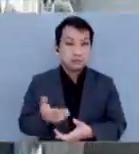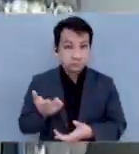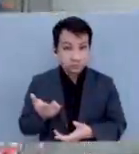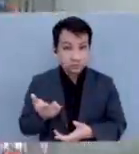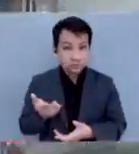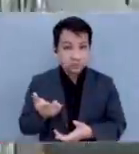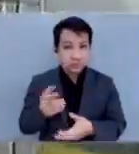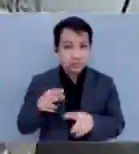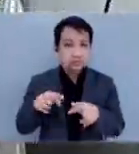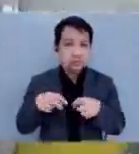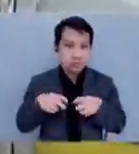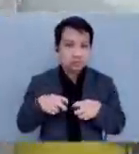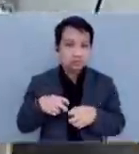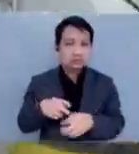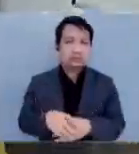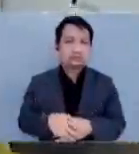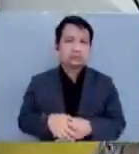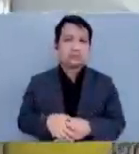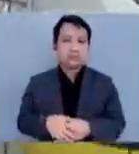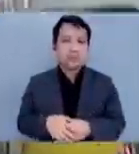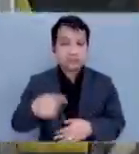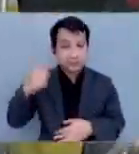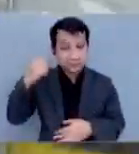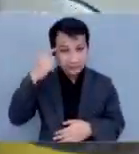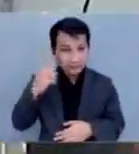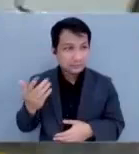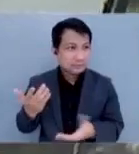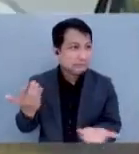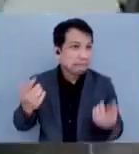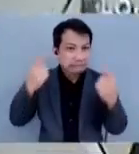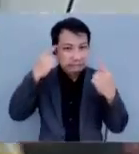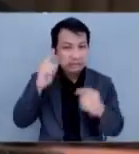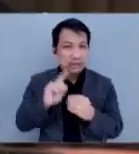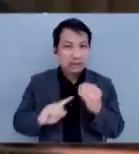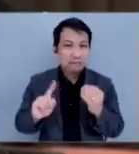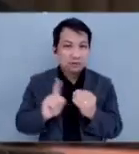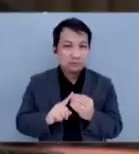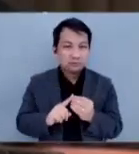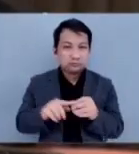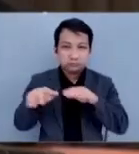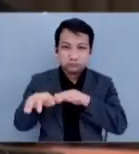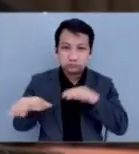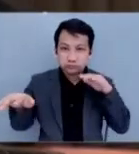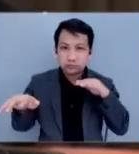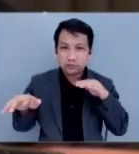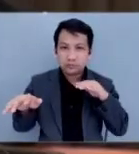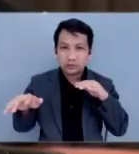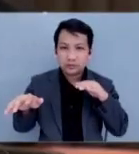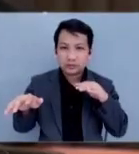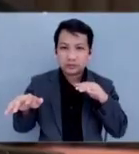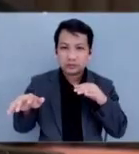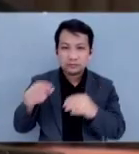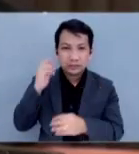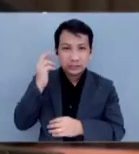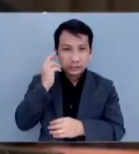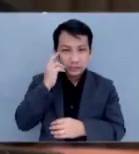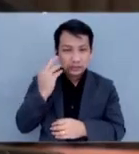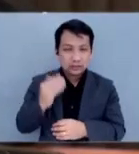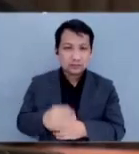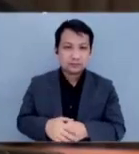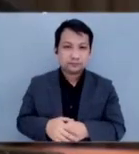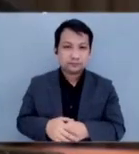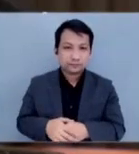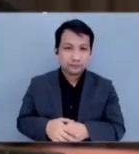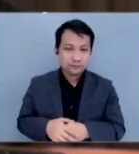sila. Hindi nila inintindi yung pong traffic na kanila ikokos. In fact, sinita ko nga po